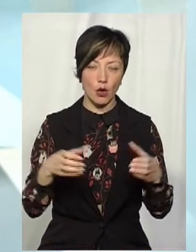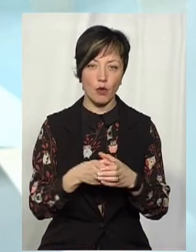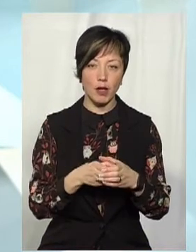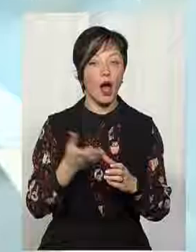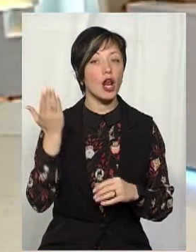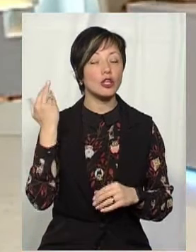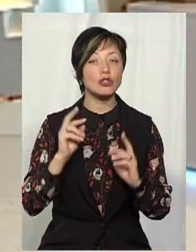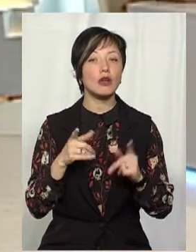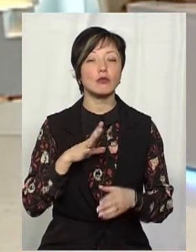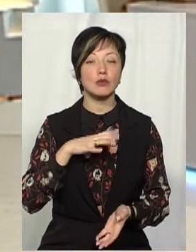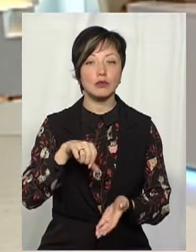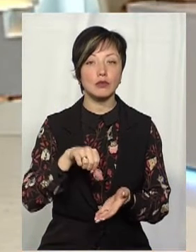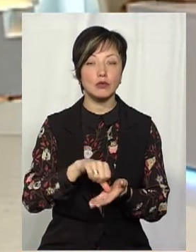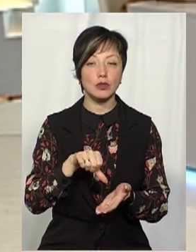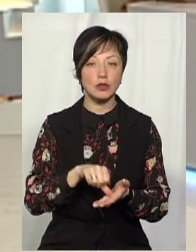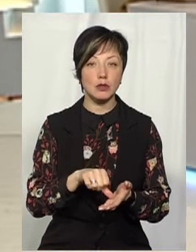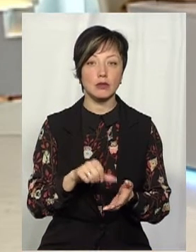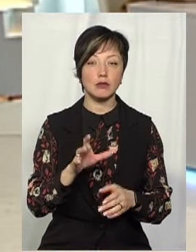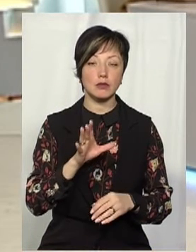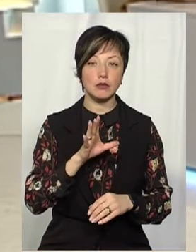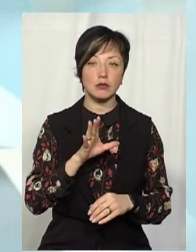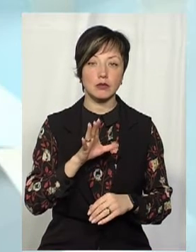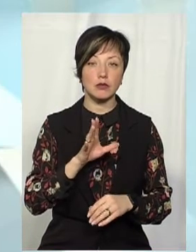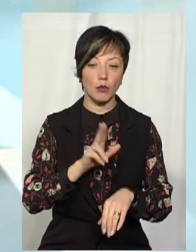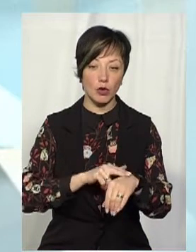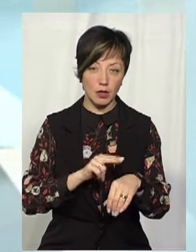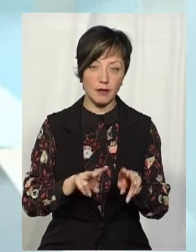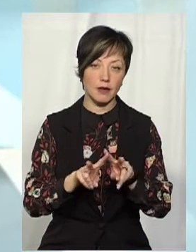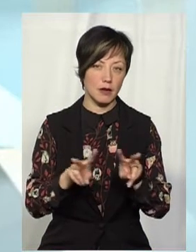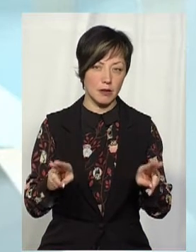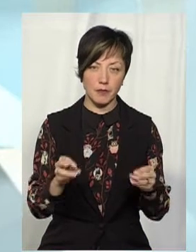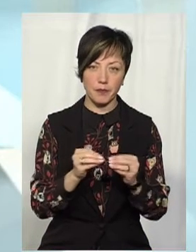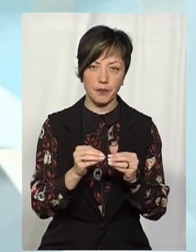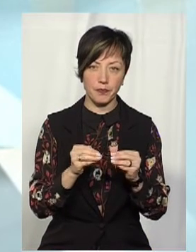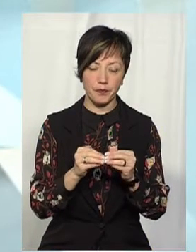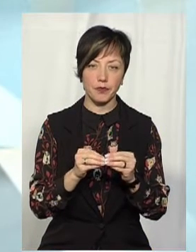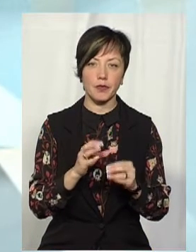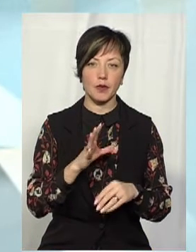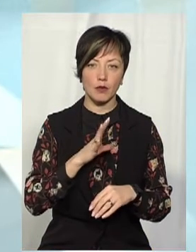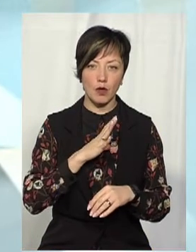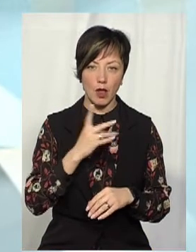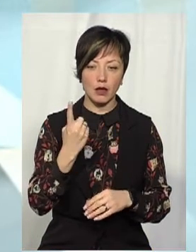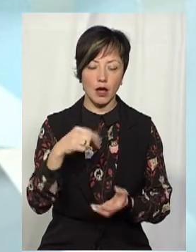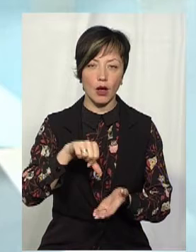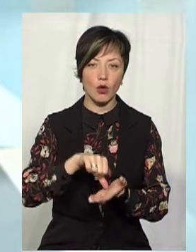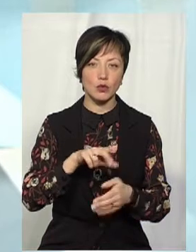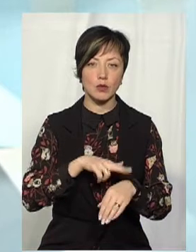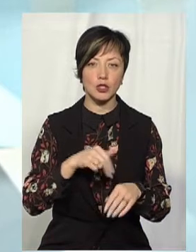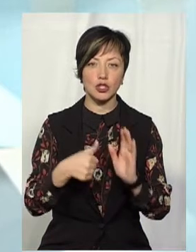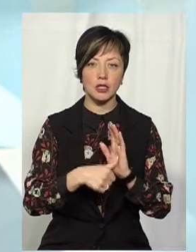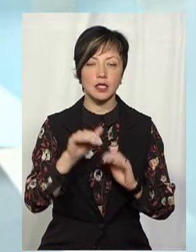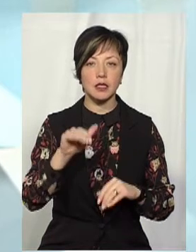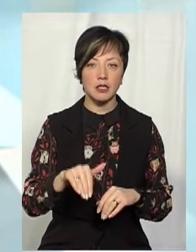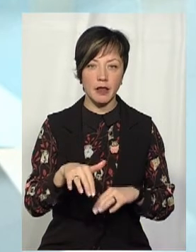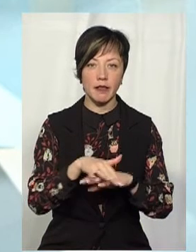громади. А раніше на дільничого скільки? На дільничного? Ну, така сама цифра розраховувалась на дільничного. Це було